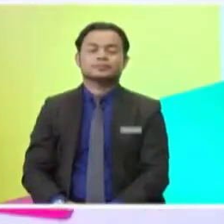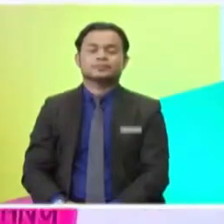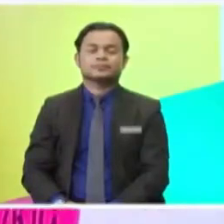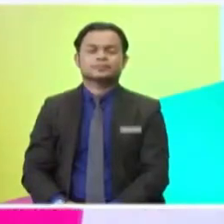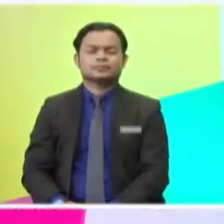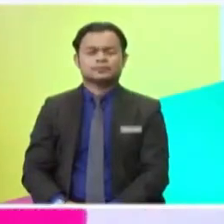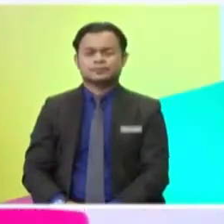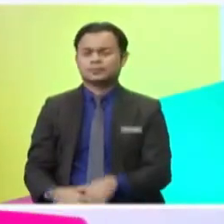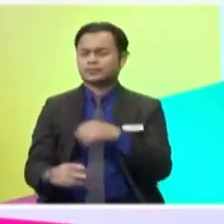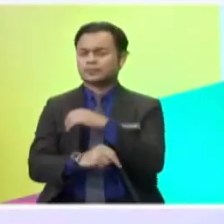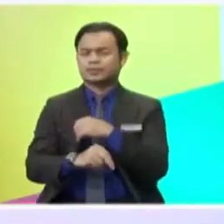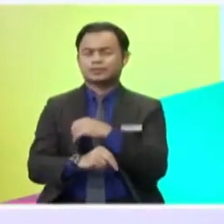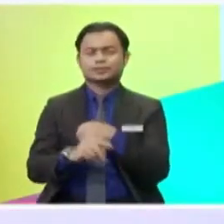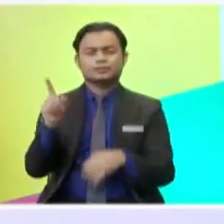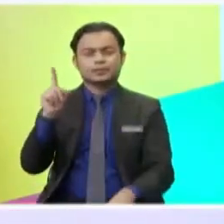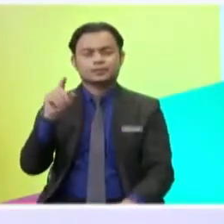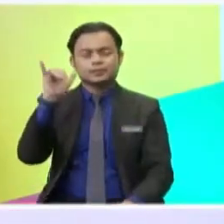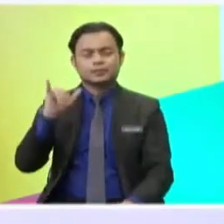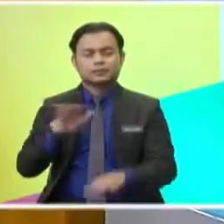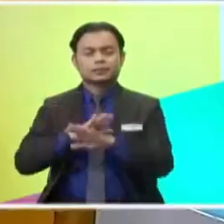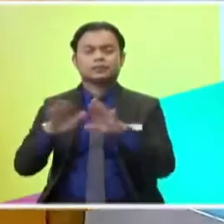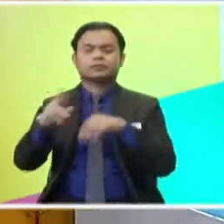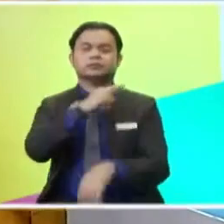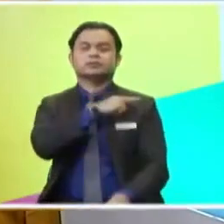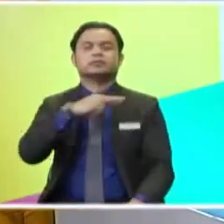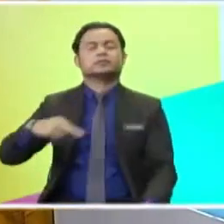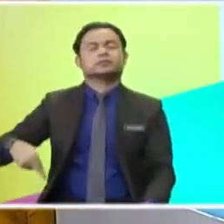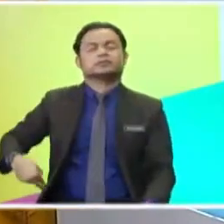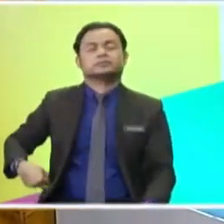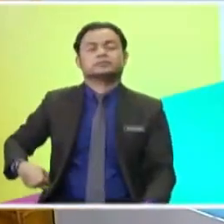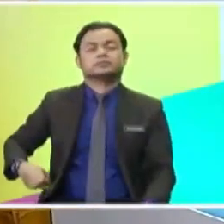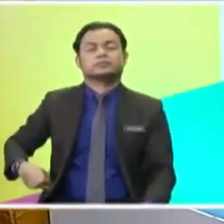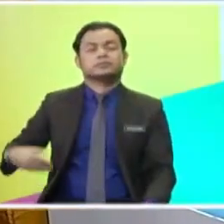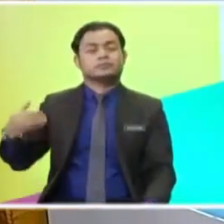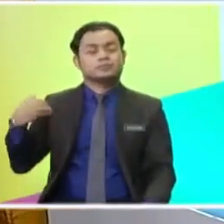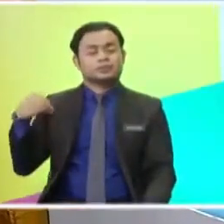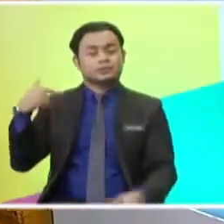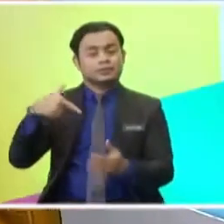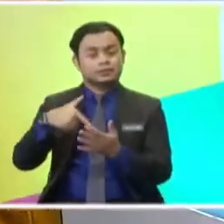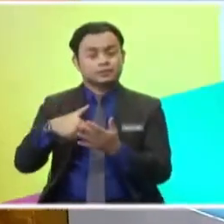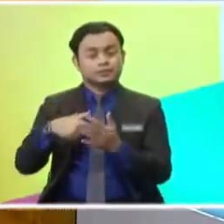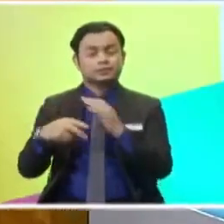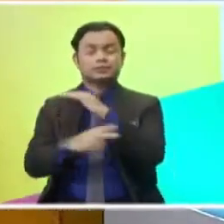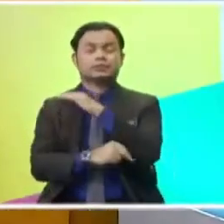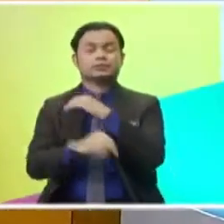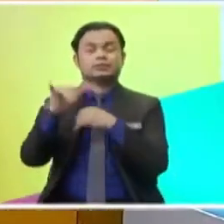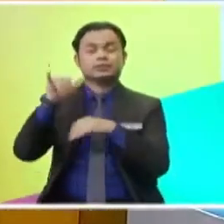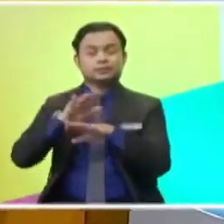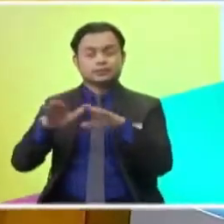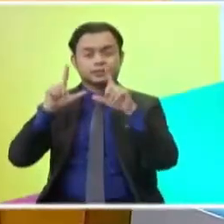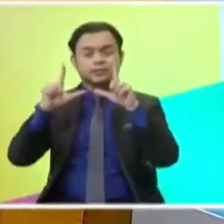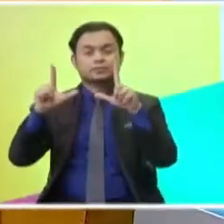mana yang tak ada raja? Negeri mana tak ada raja murid-murid? Ada lagi negeri yang tak ditampal namanya. Okey, negeri